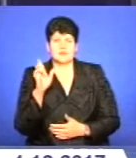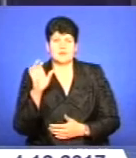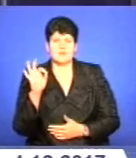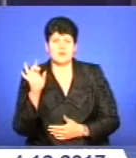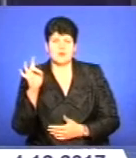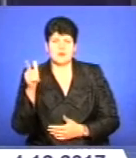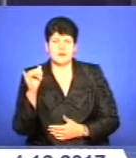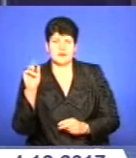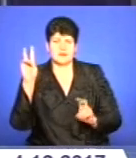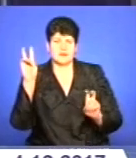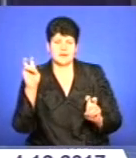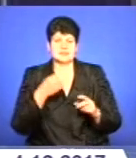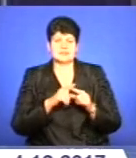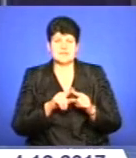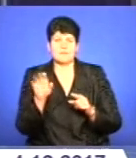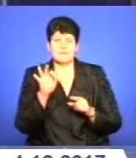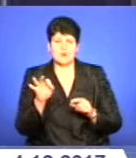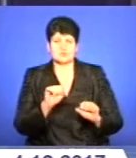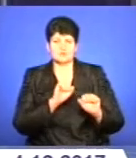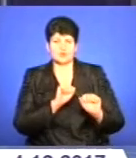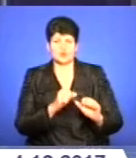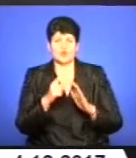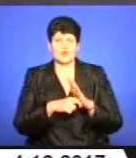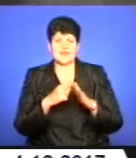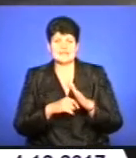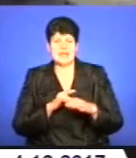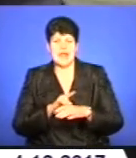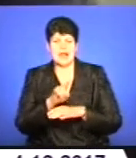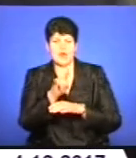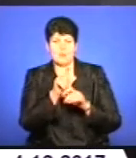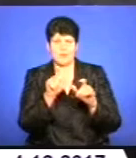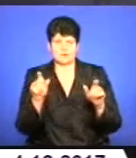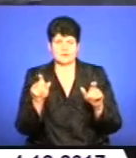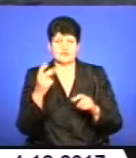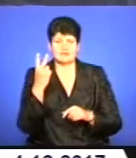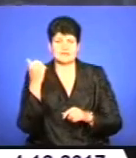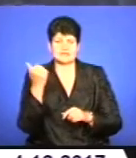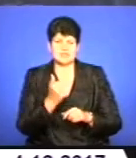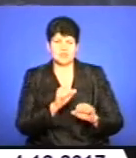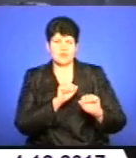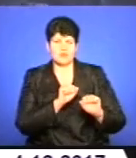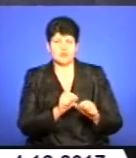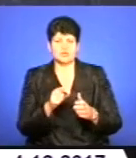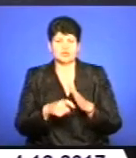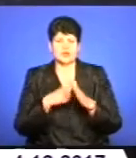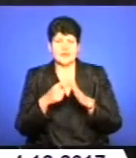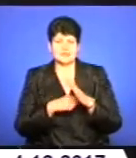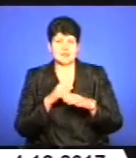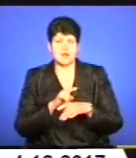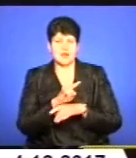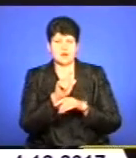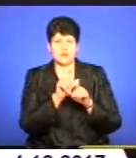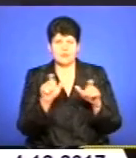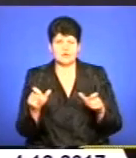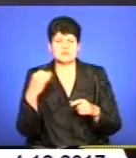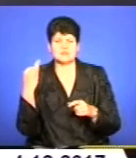оборони Донецького аеропорту. Більше дивимось далі. Два тижні оборони Донецького аеропорту. Неймовірні історії